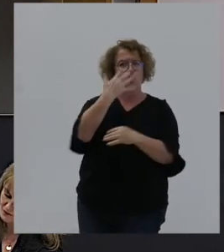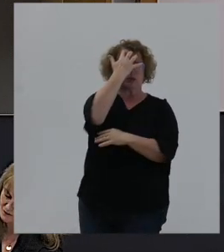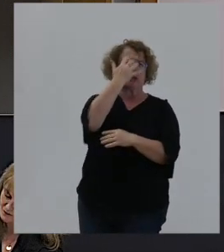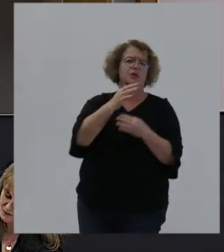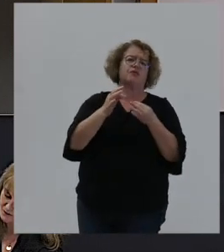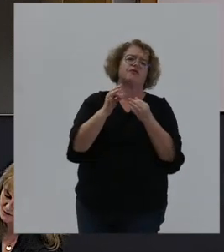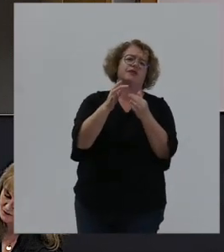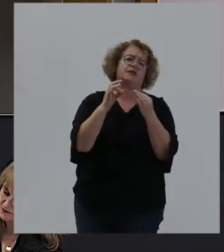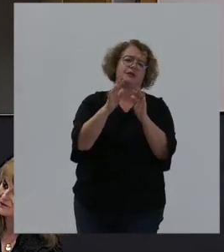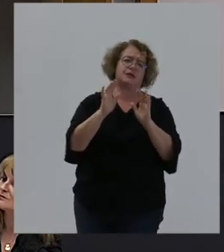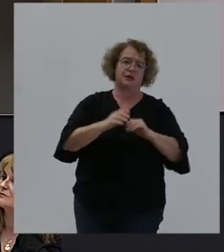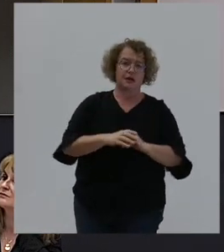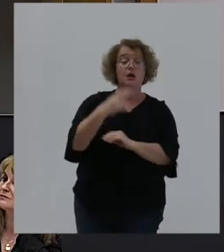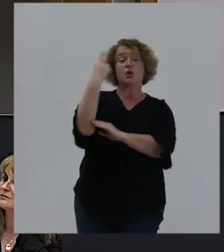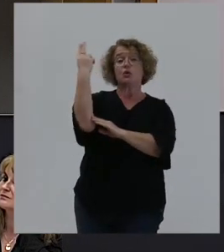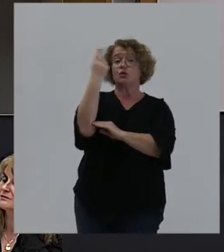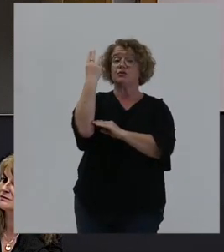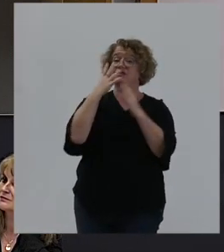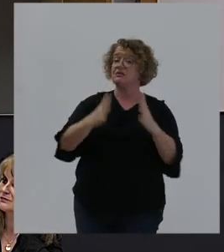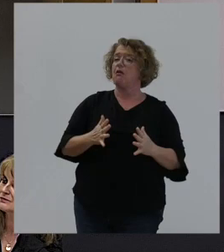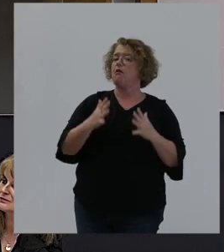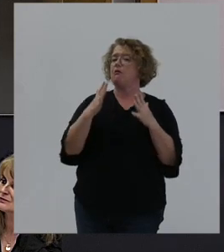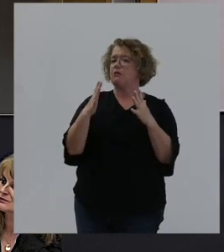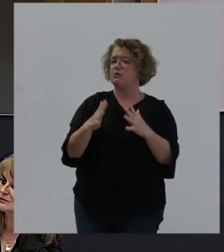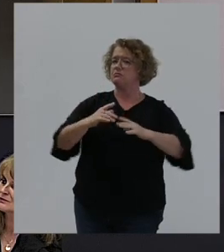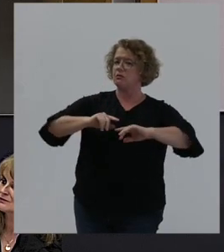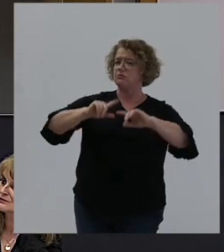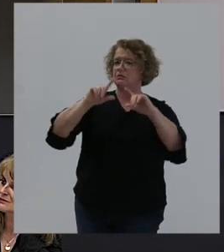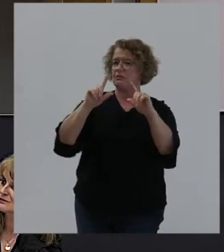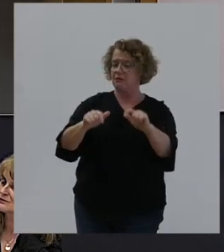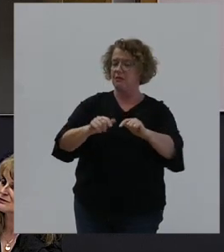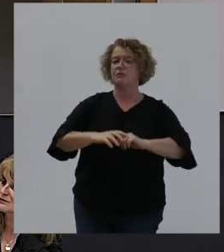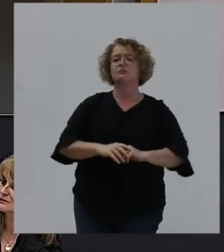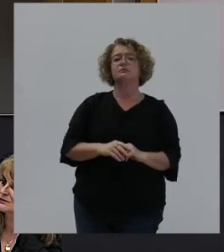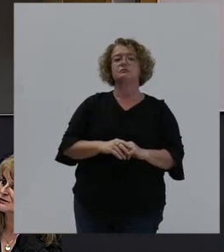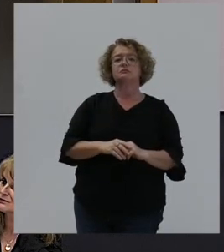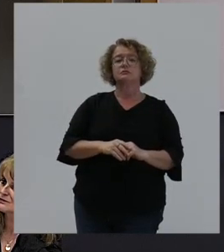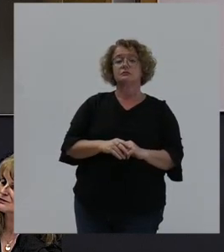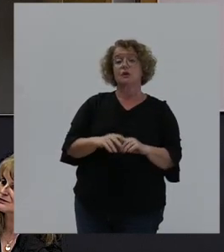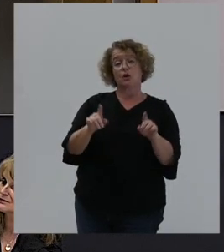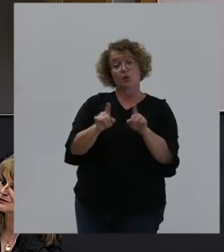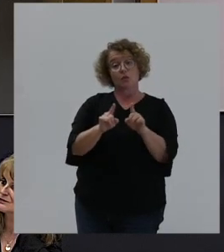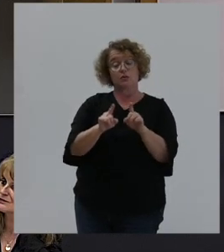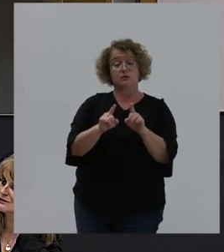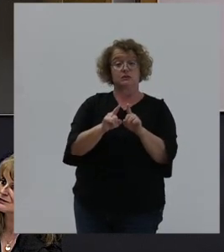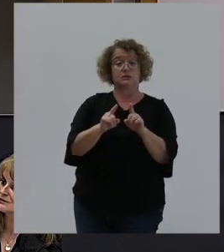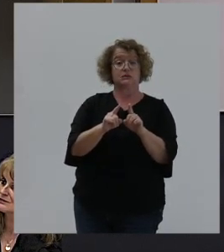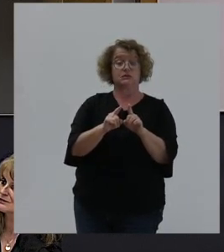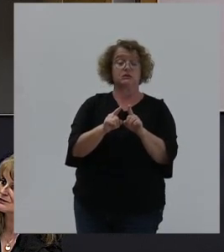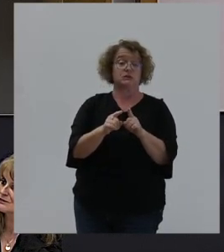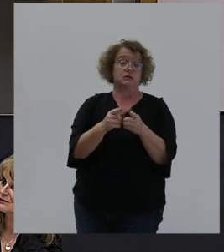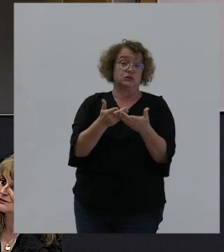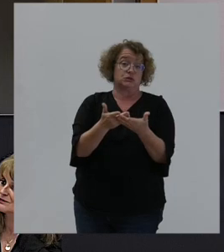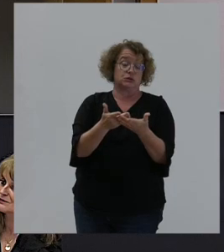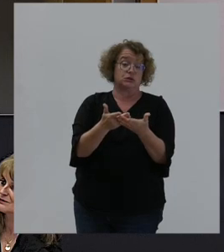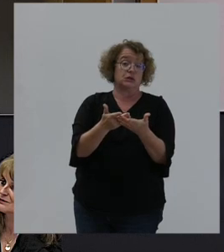sérieux. L'université est engagée sur ce sujet, y compris nationalement, comme je l'ai dit. Et je